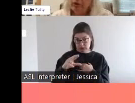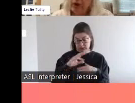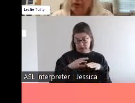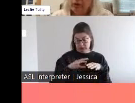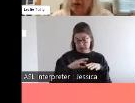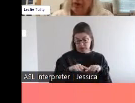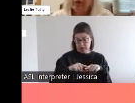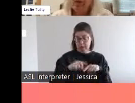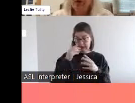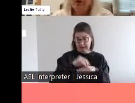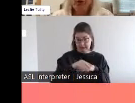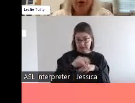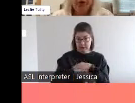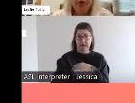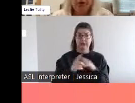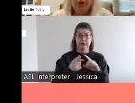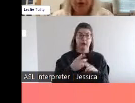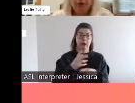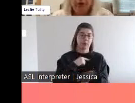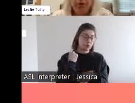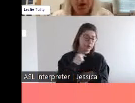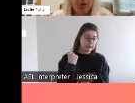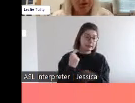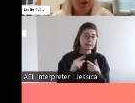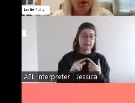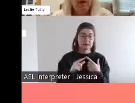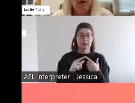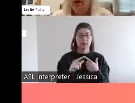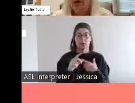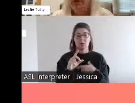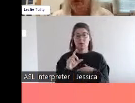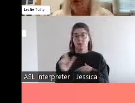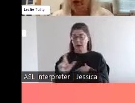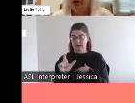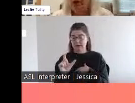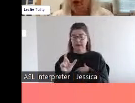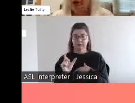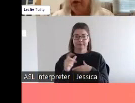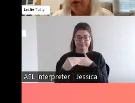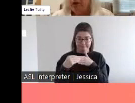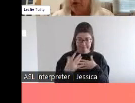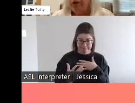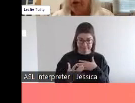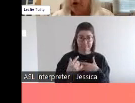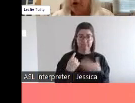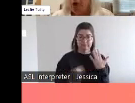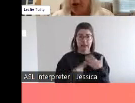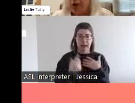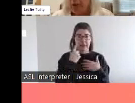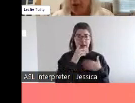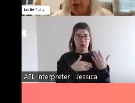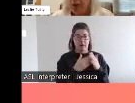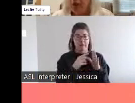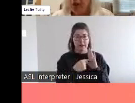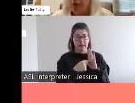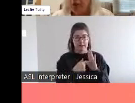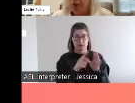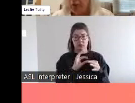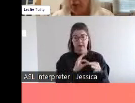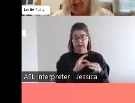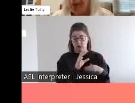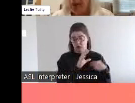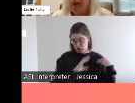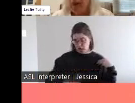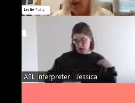Counseling confessionnel, donc recevoir du counseling de votre prêtre ou leader religieux. Dans tous